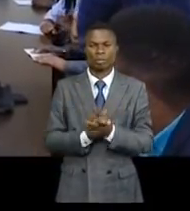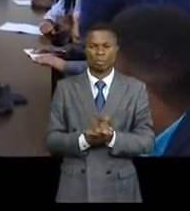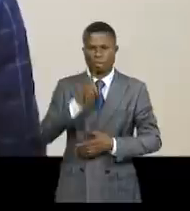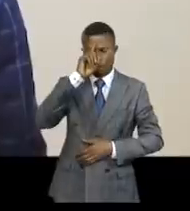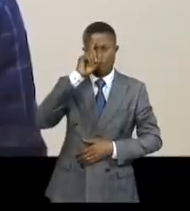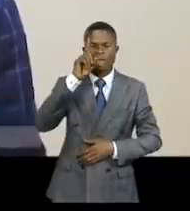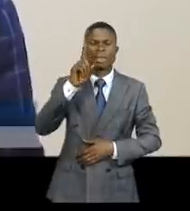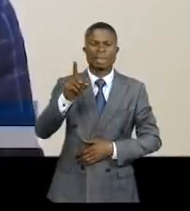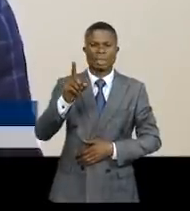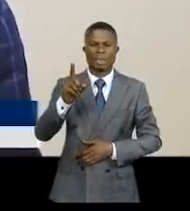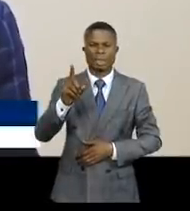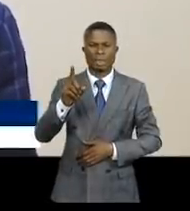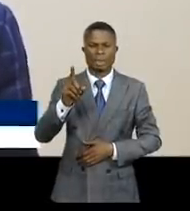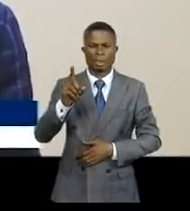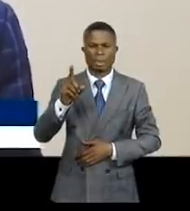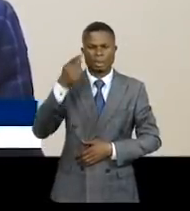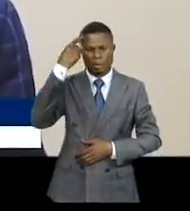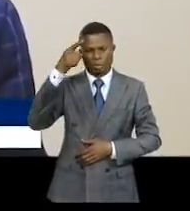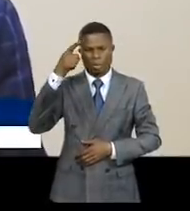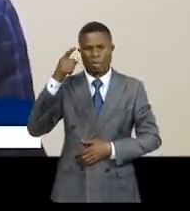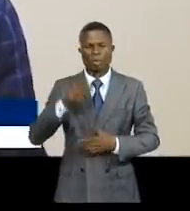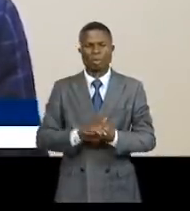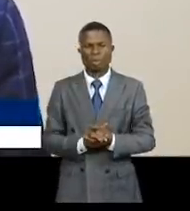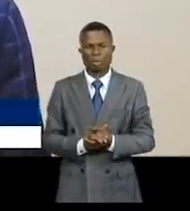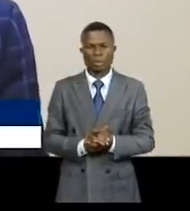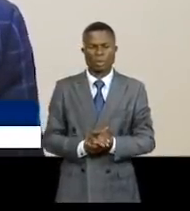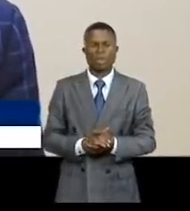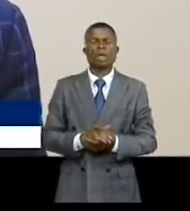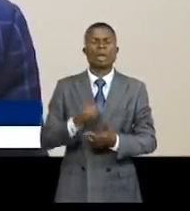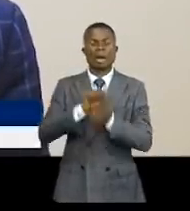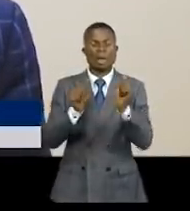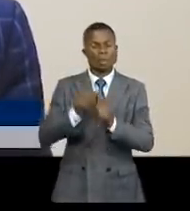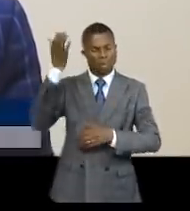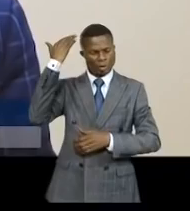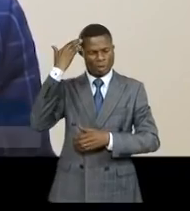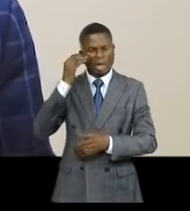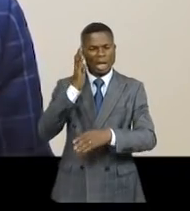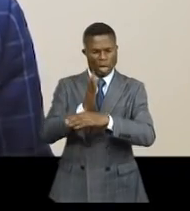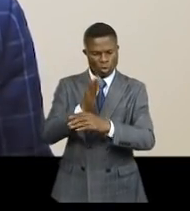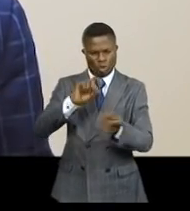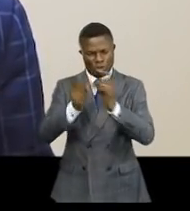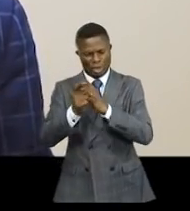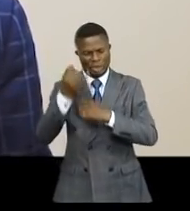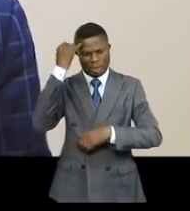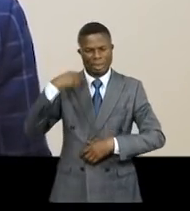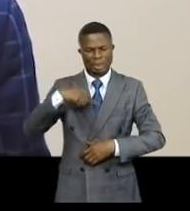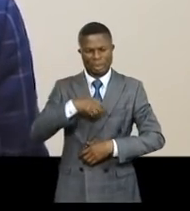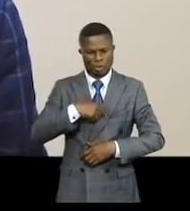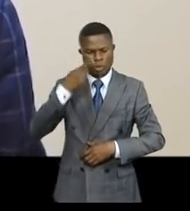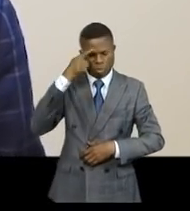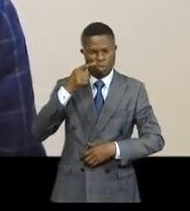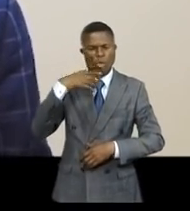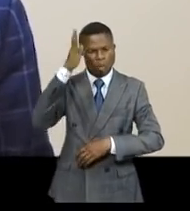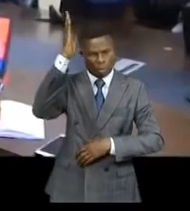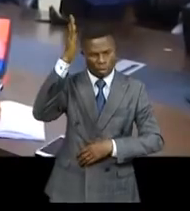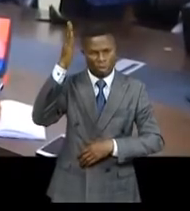l'intelligence d'un peuple, c'est de savoir tirer des leçons de ses échecs et de ses erreurs. Et nous sommes dans cette situation aujourd'hui. Nous sommes donc